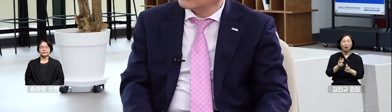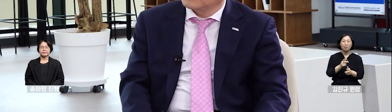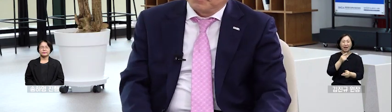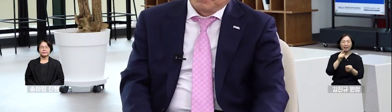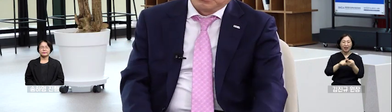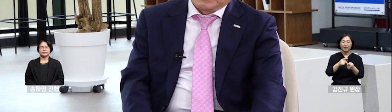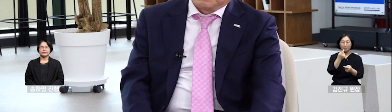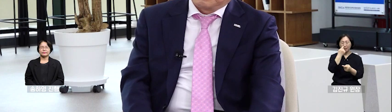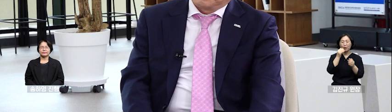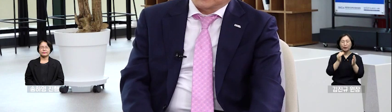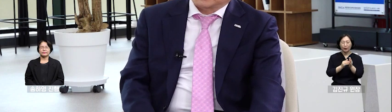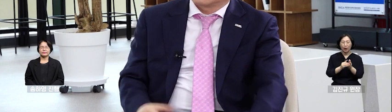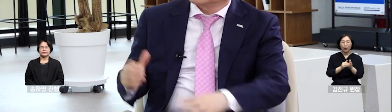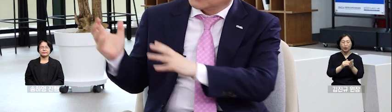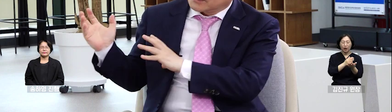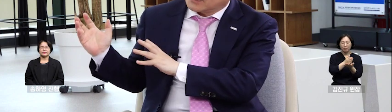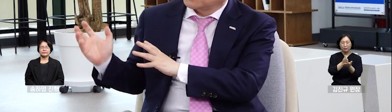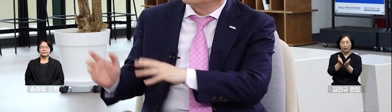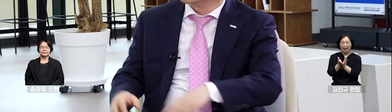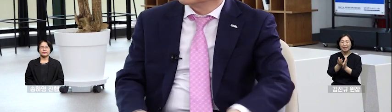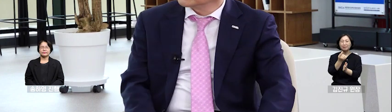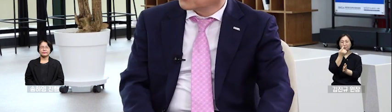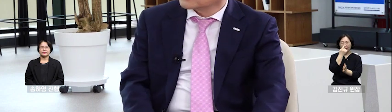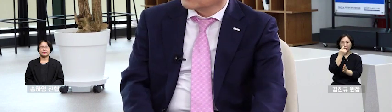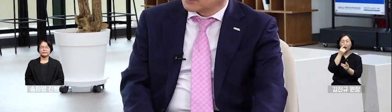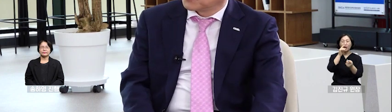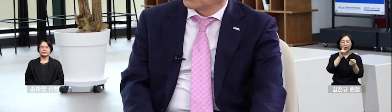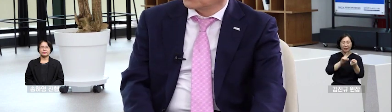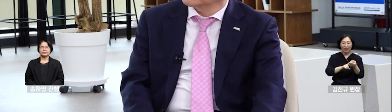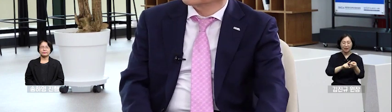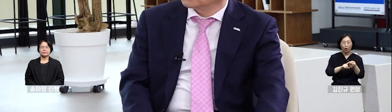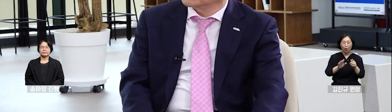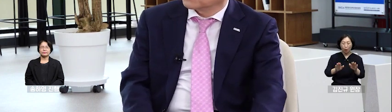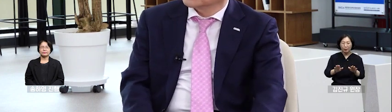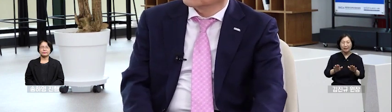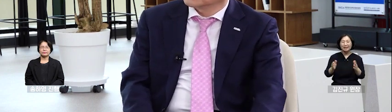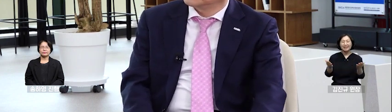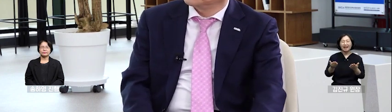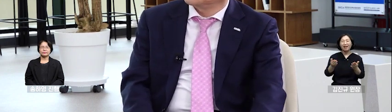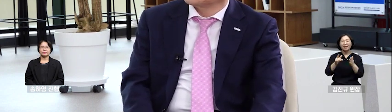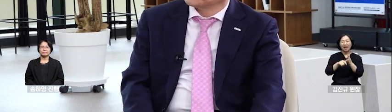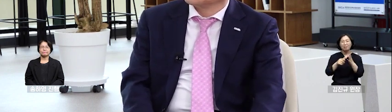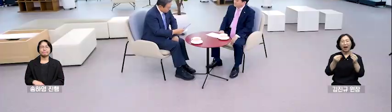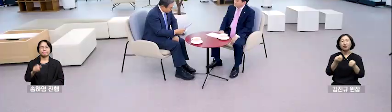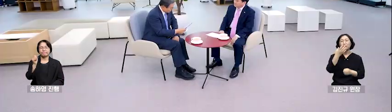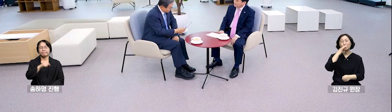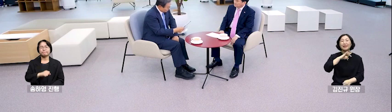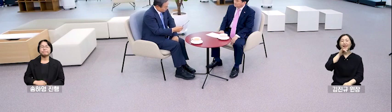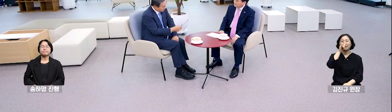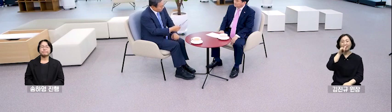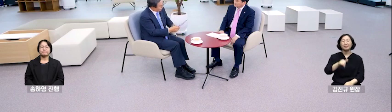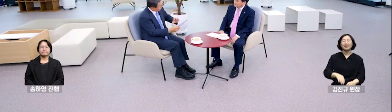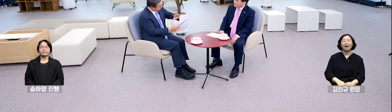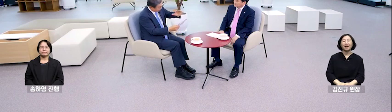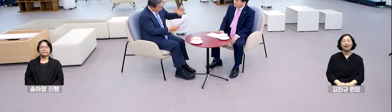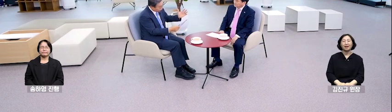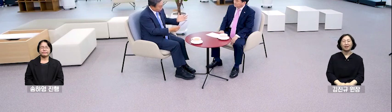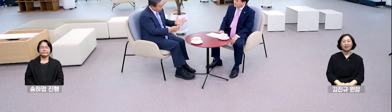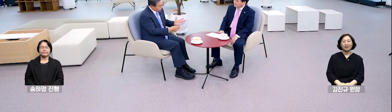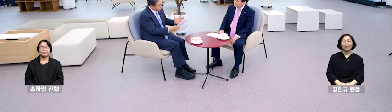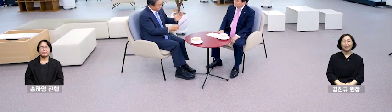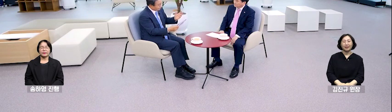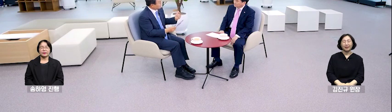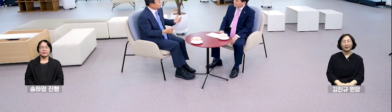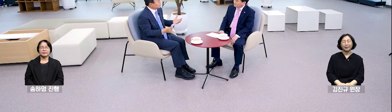한계 음 지금 제안 업무에도 연관성이 깊고 크게 도움이 되고 있습니까 at 이런